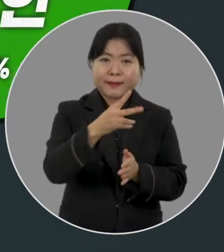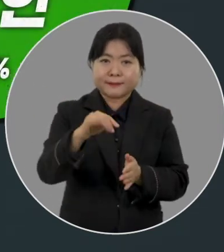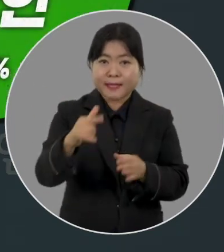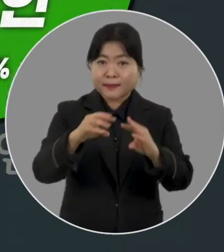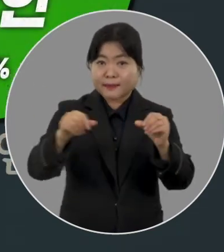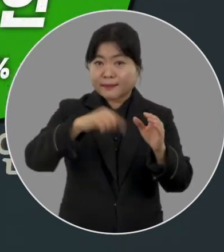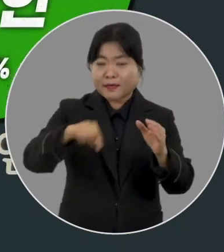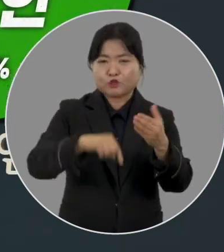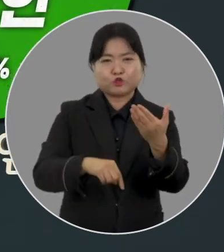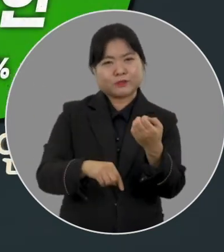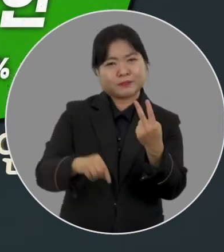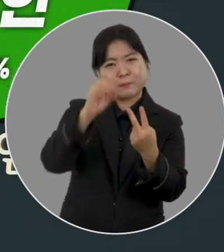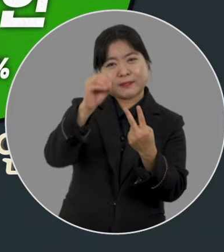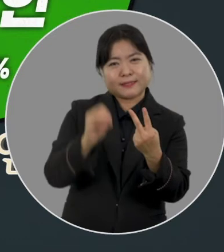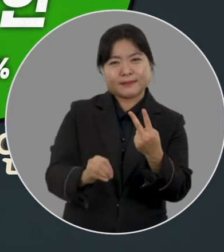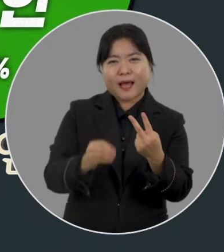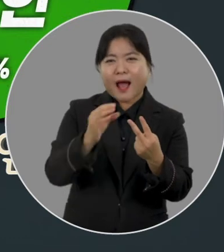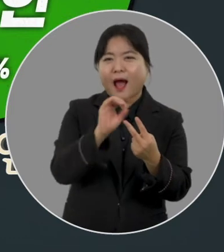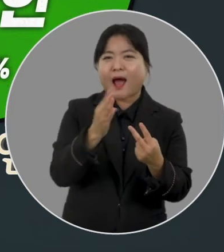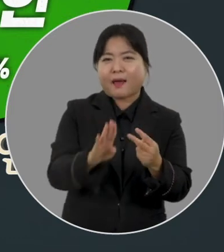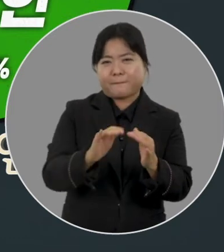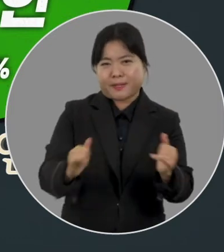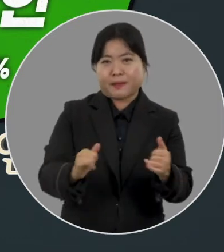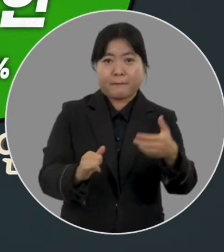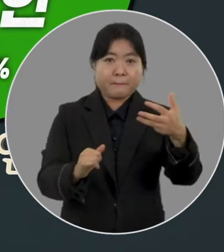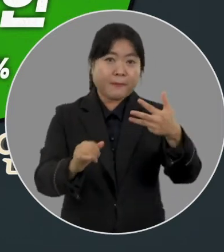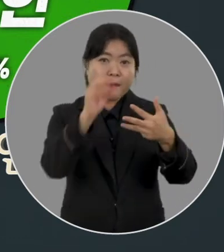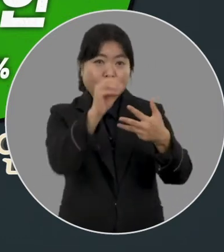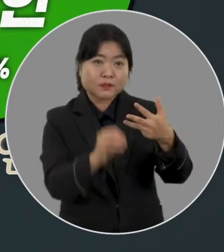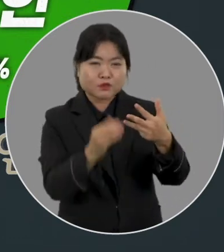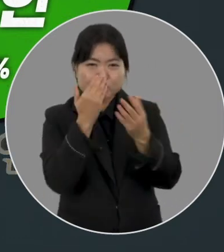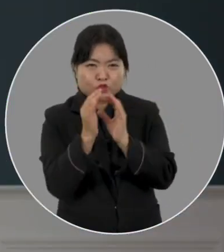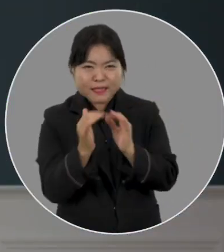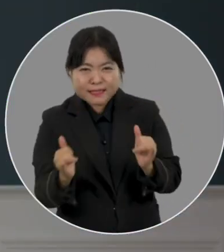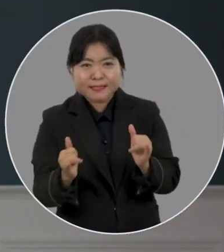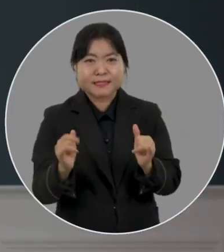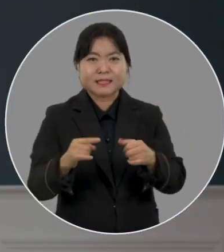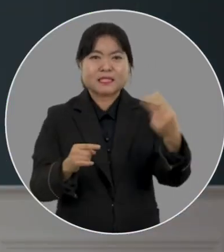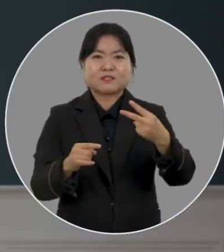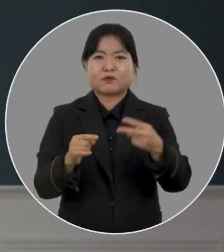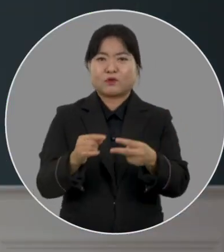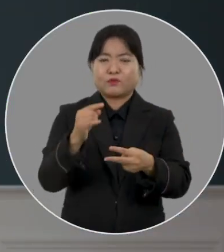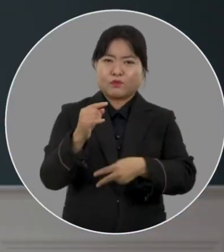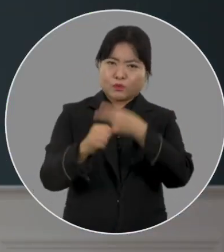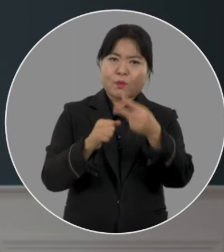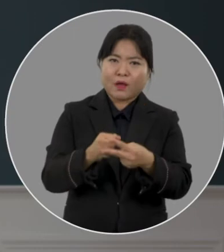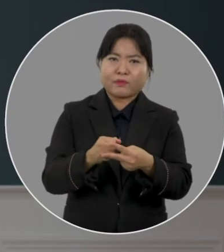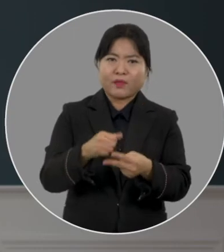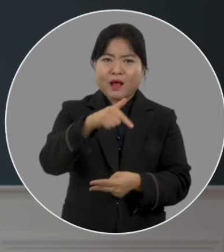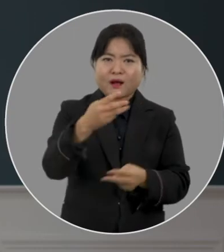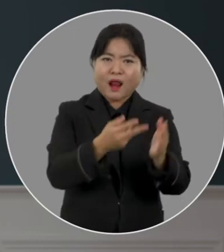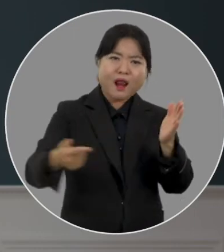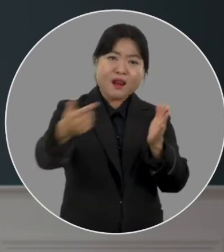땅에는 약 92%의 아랍인들과 약 8%의 유대인들이 2000년 동안 갈릴리